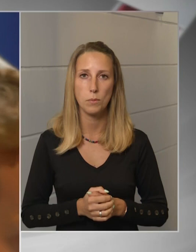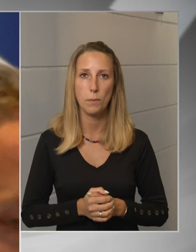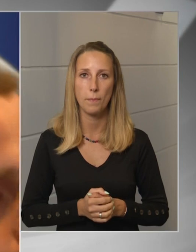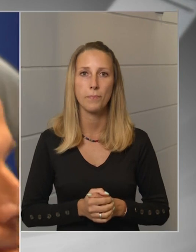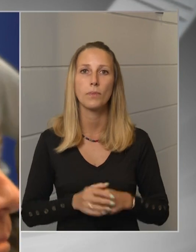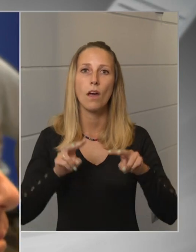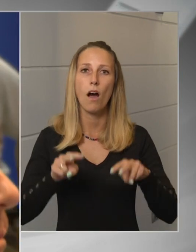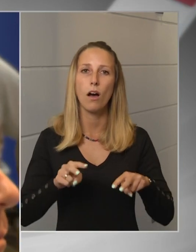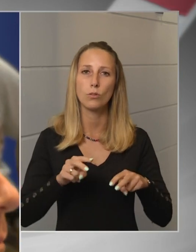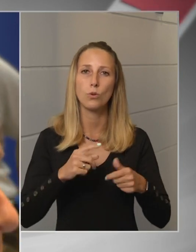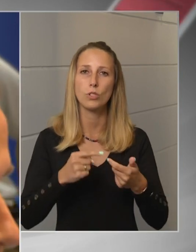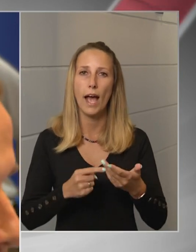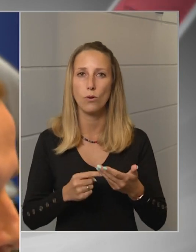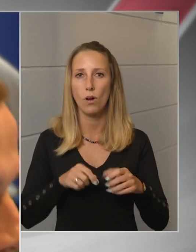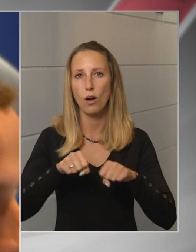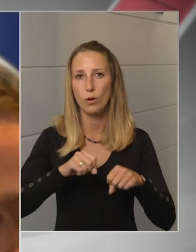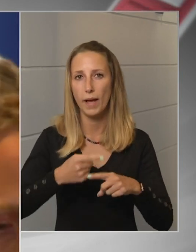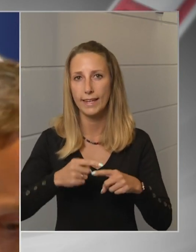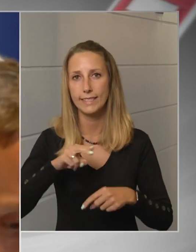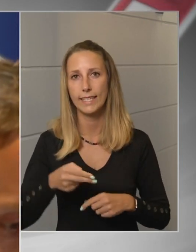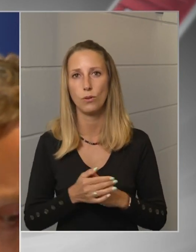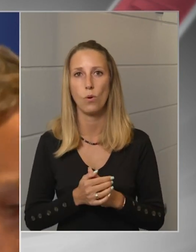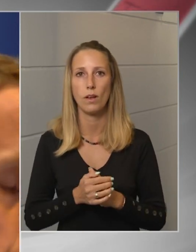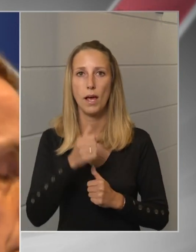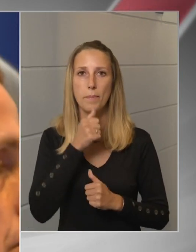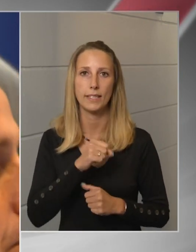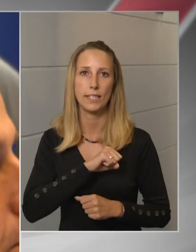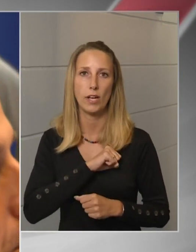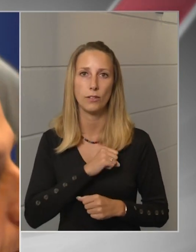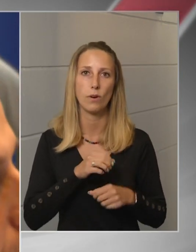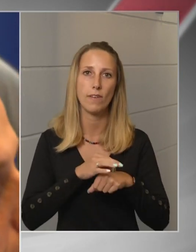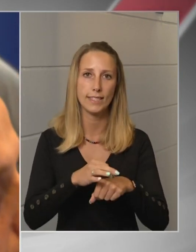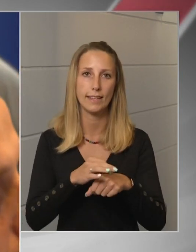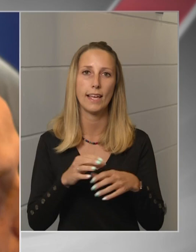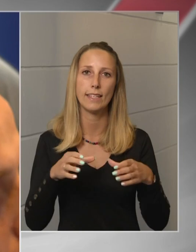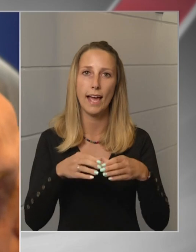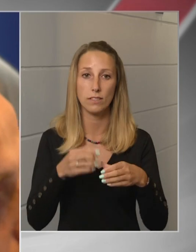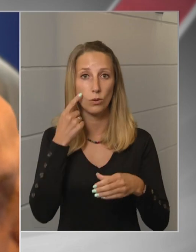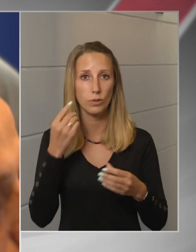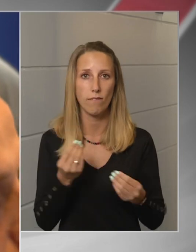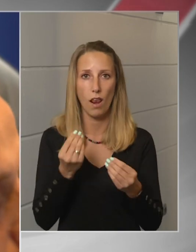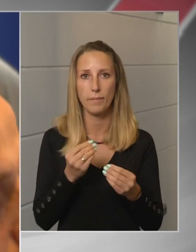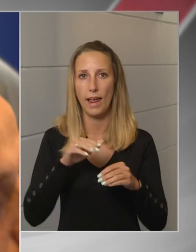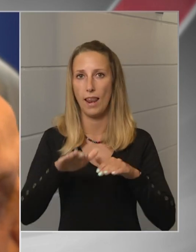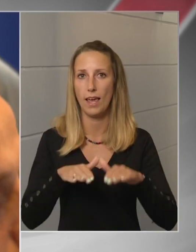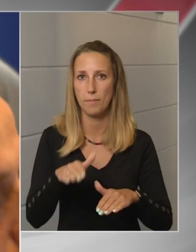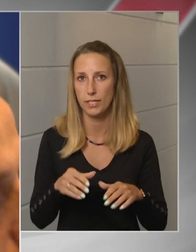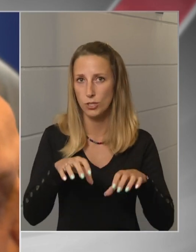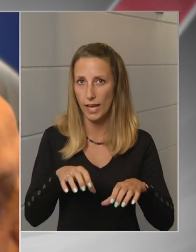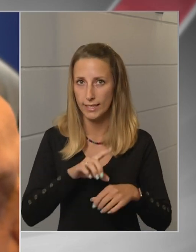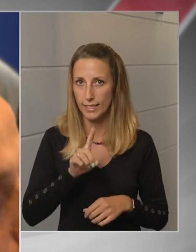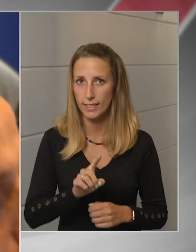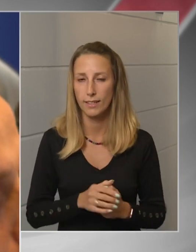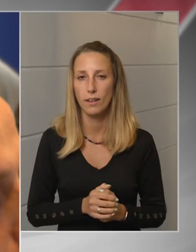hatóságok, a kormány részéről, a Pintér Sándor vezette tárca, tud-e valamilyen lépést tenni,